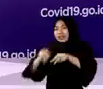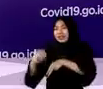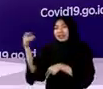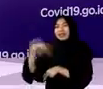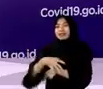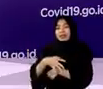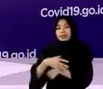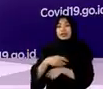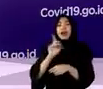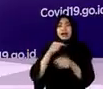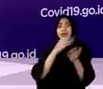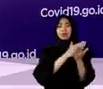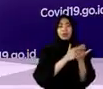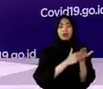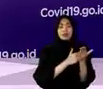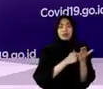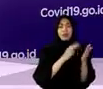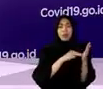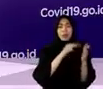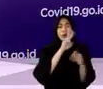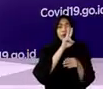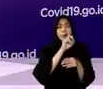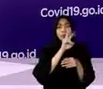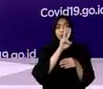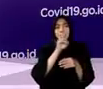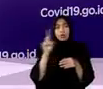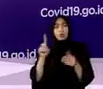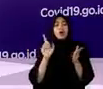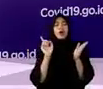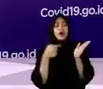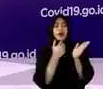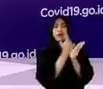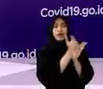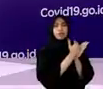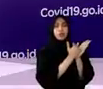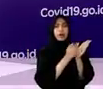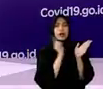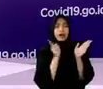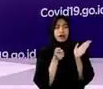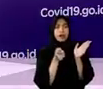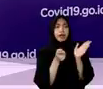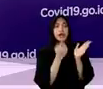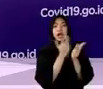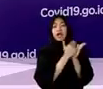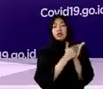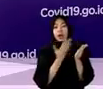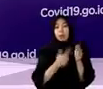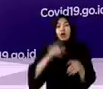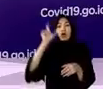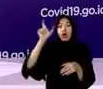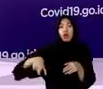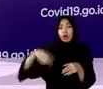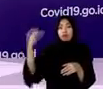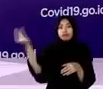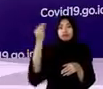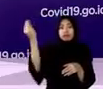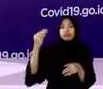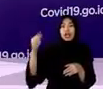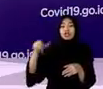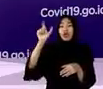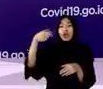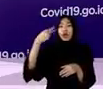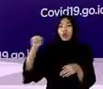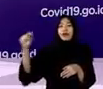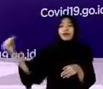2021, dan di dalam Surat Edaran ini telah diatur bahwa travelers maupun pendatang